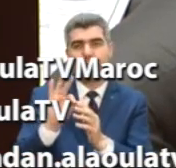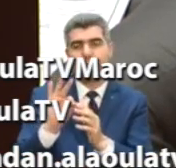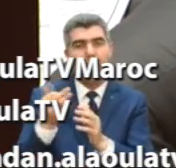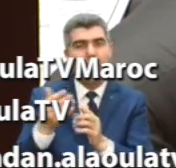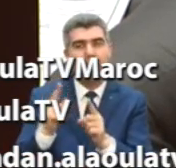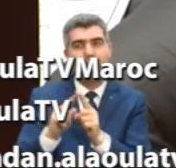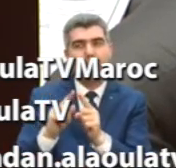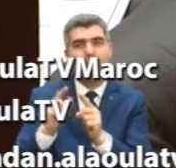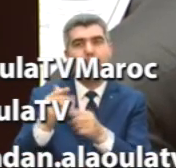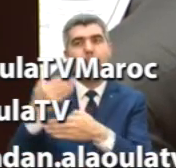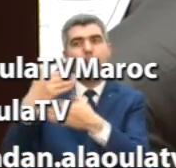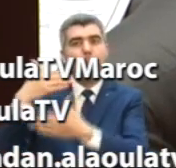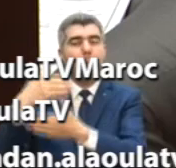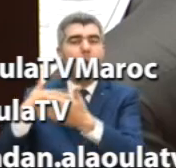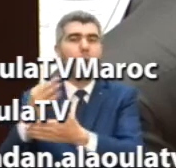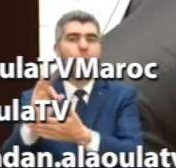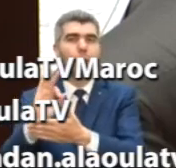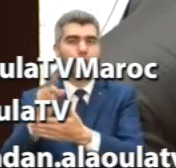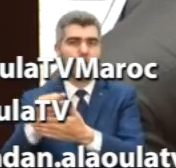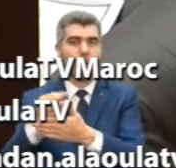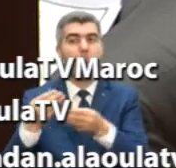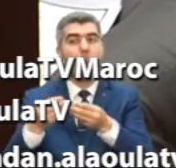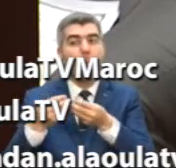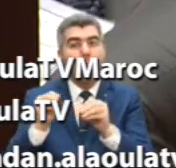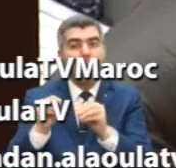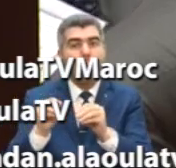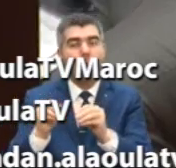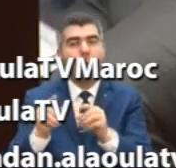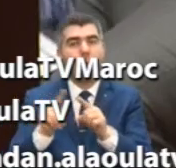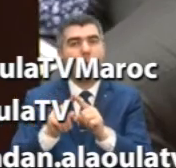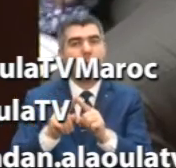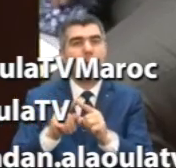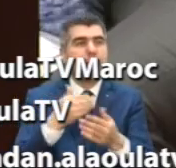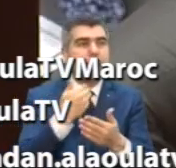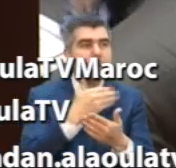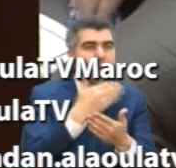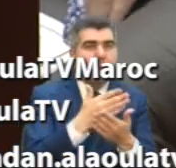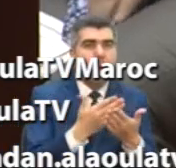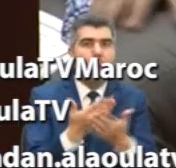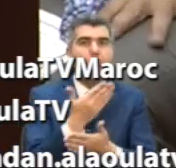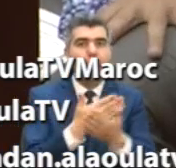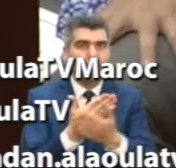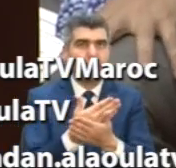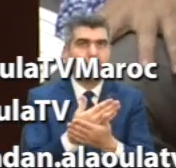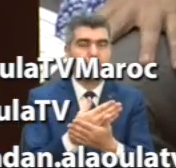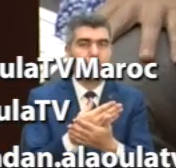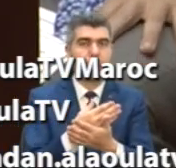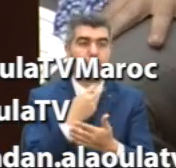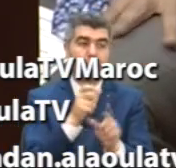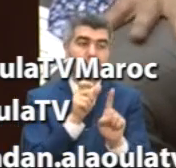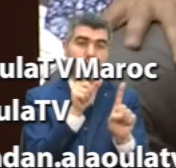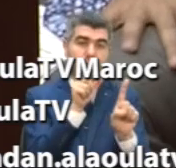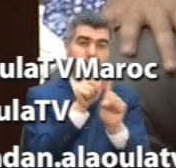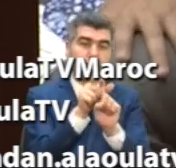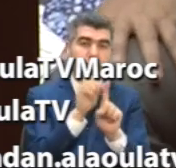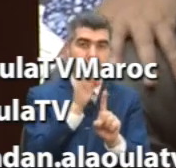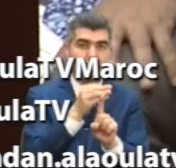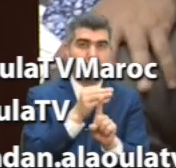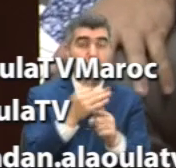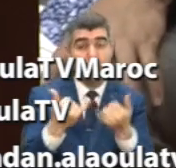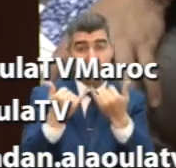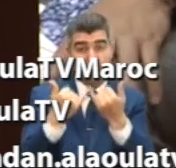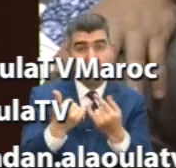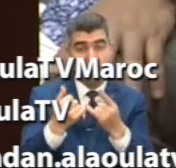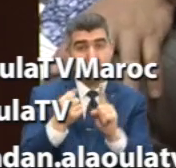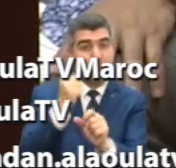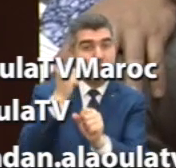المجازه، او فيما يخص مبيعات الاسمنت. واذا هذا القطاع خصنا نهتموا به. تنشتغلوا الان لبلورات